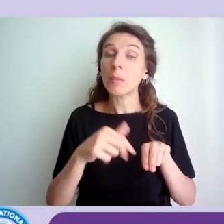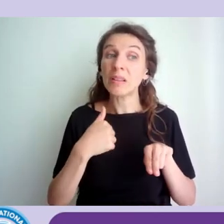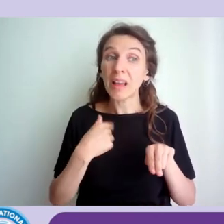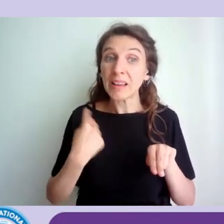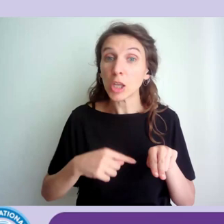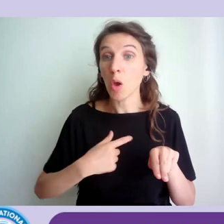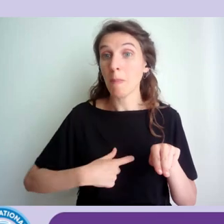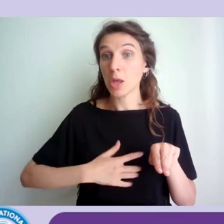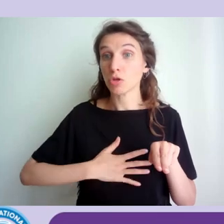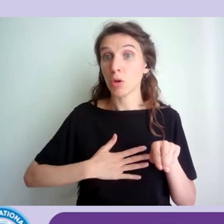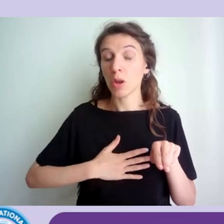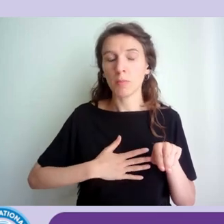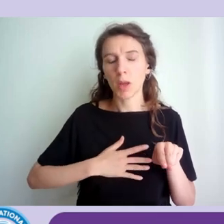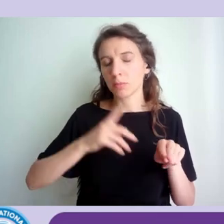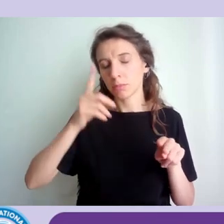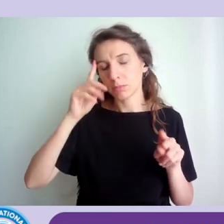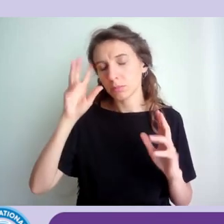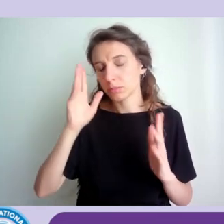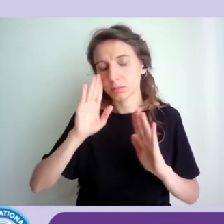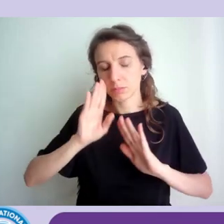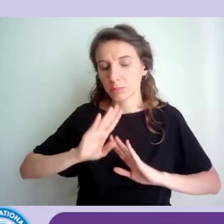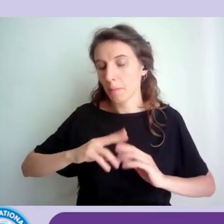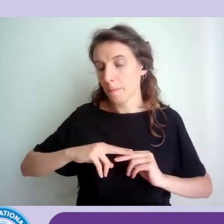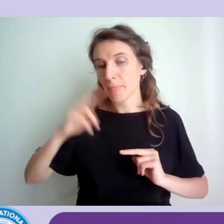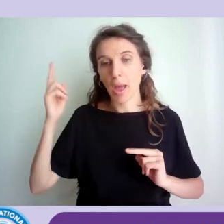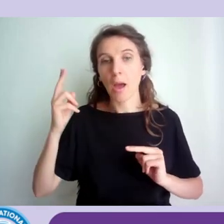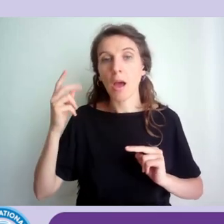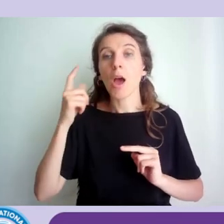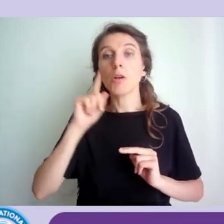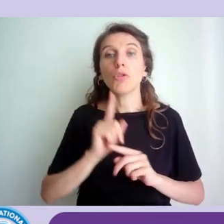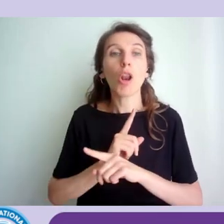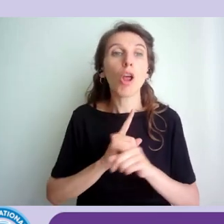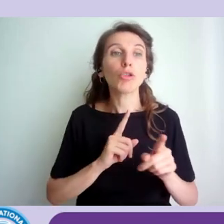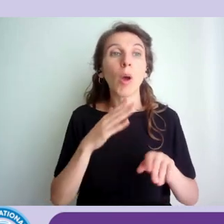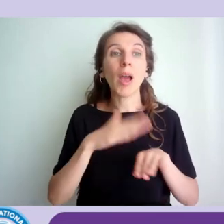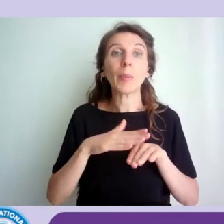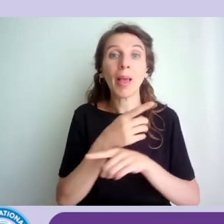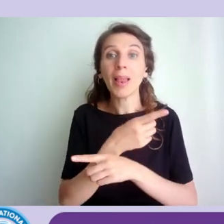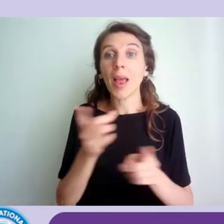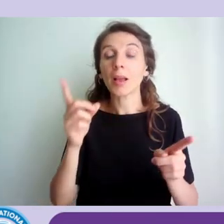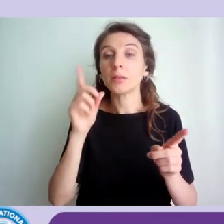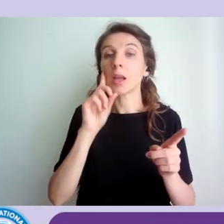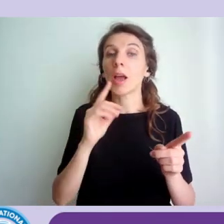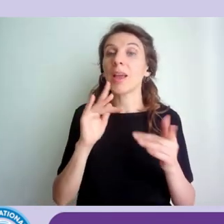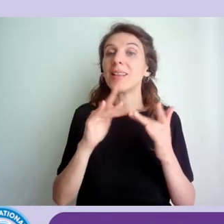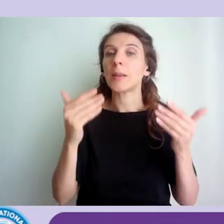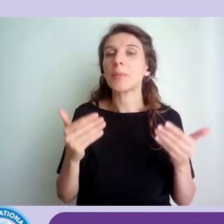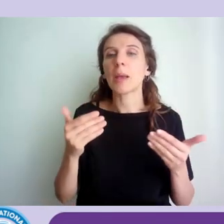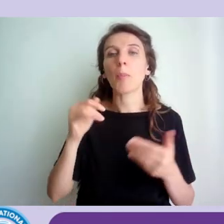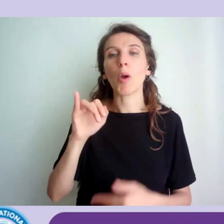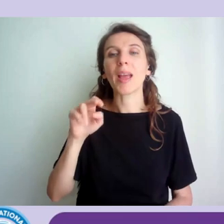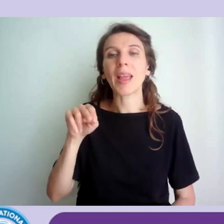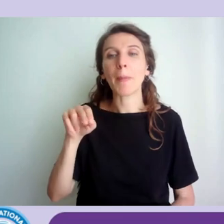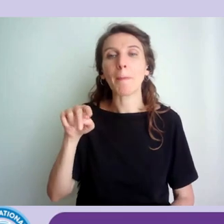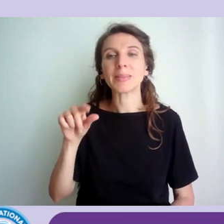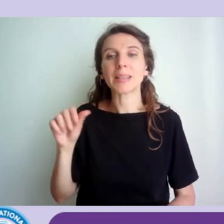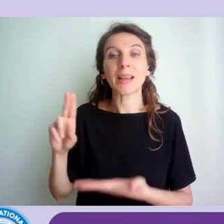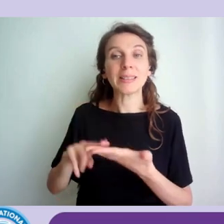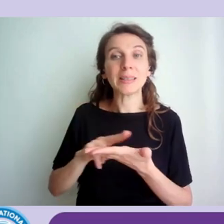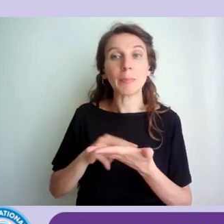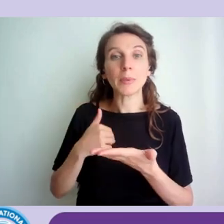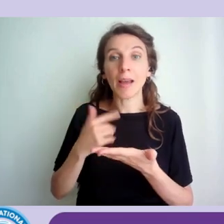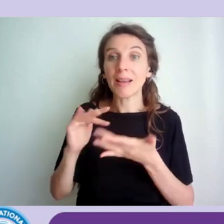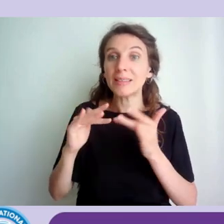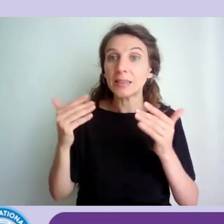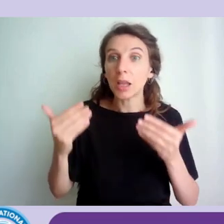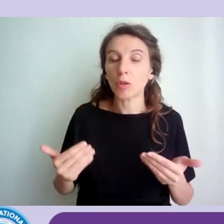personalmente divento matto non non so non conosco la vostra esperienza ma quando io vi Cito il sito dell'Inps adesso è vero